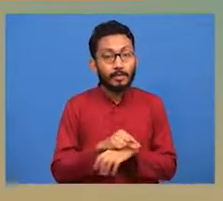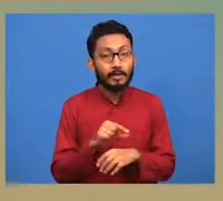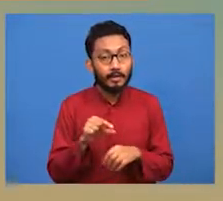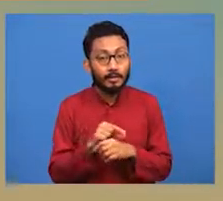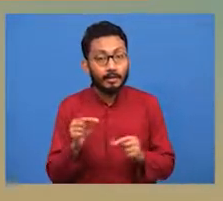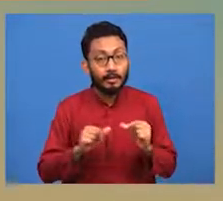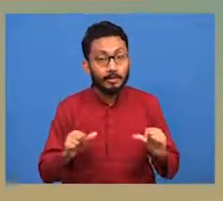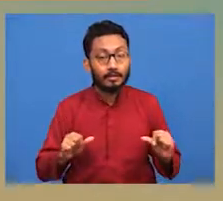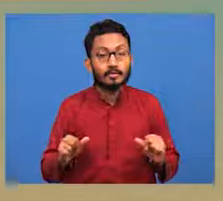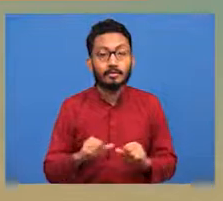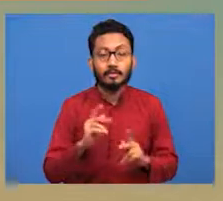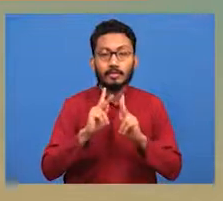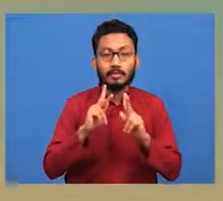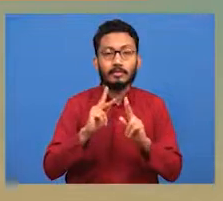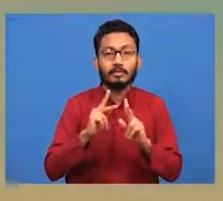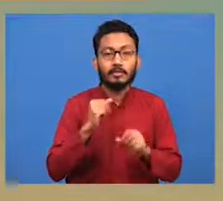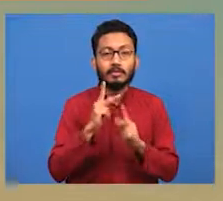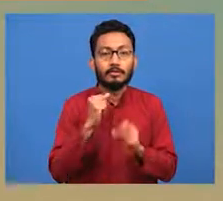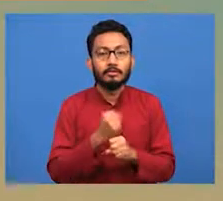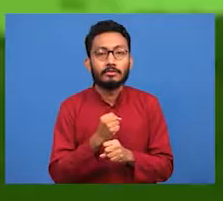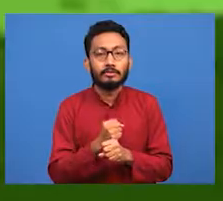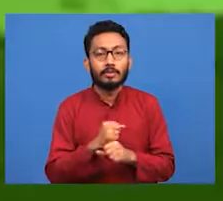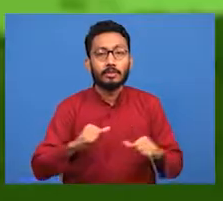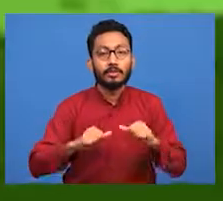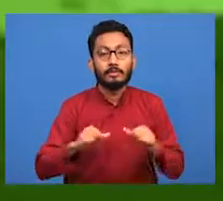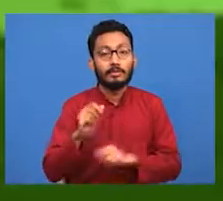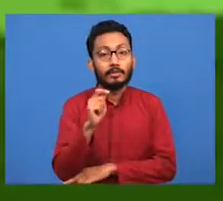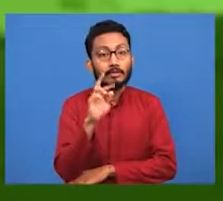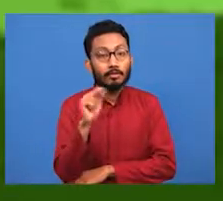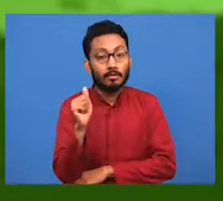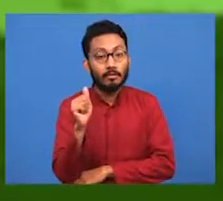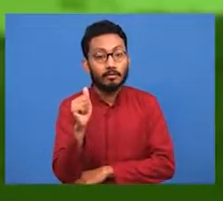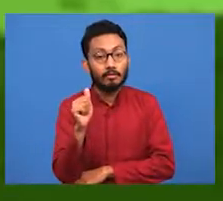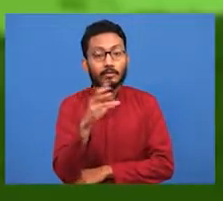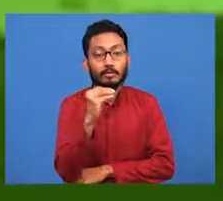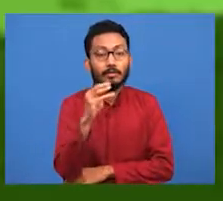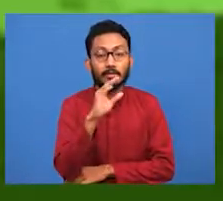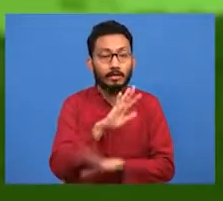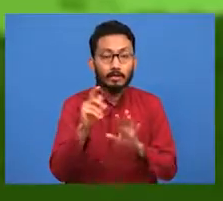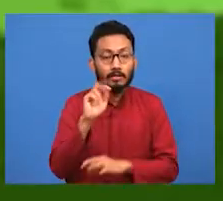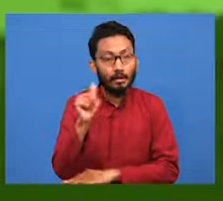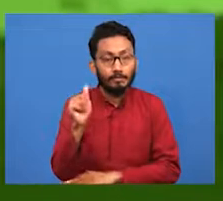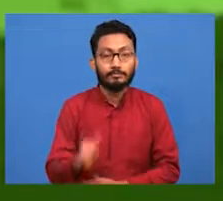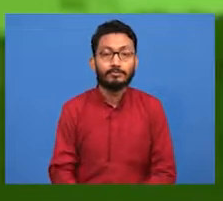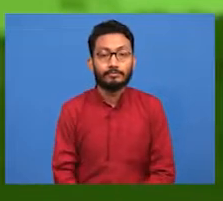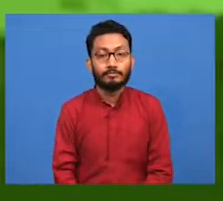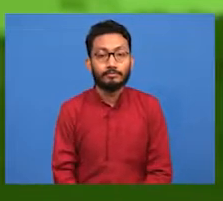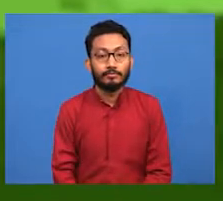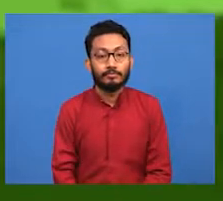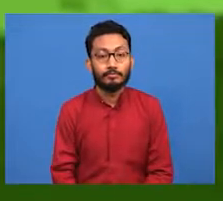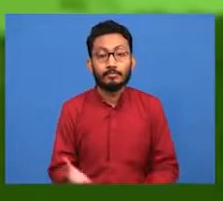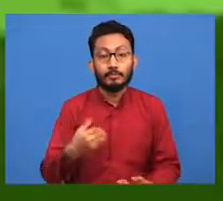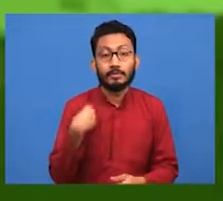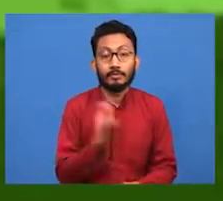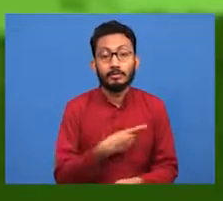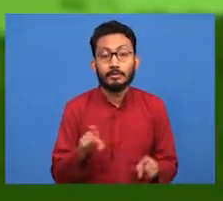kata kerja aktif tak transitif dengan betul. Sebelum cikgu jelaskan lebih lanjut, mari kita